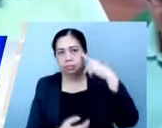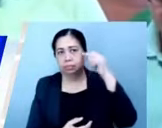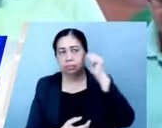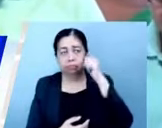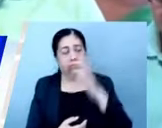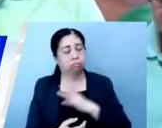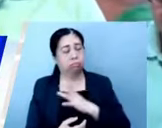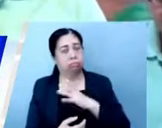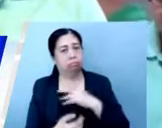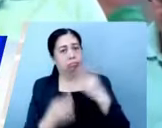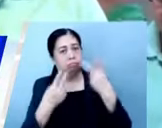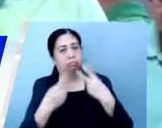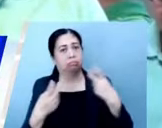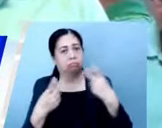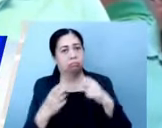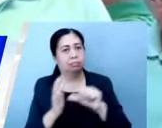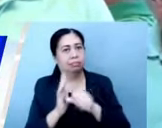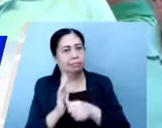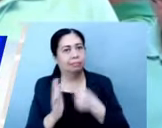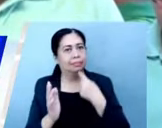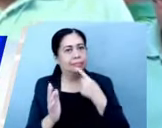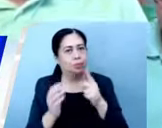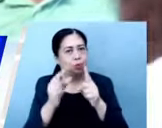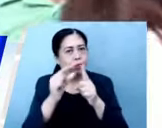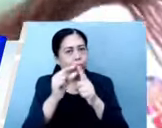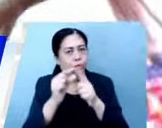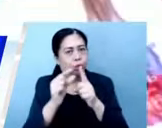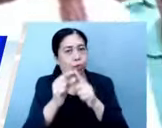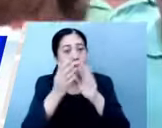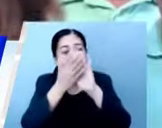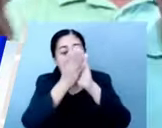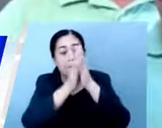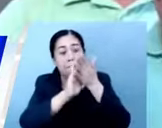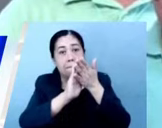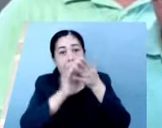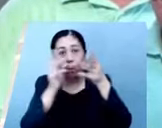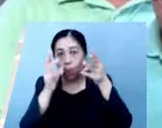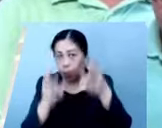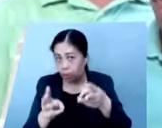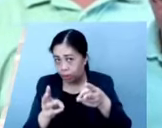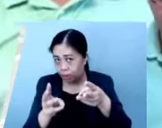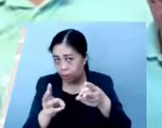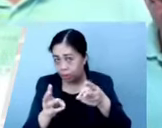Binigyan din niya ang pagbanggit sa mga salitang mapayapang paraan sa kanyang panawagan.